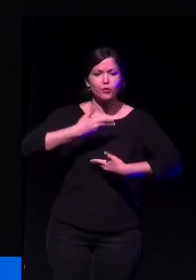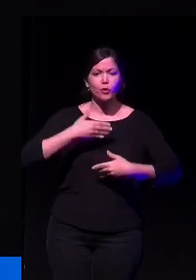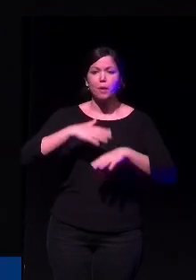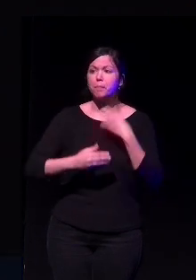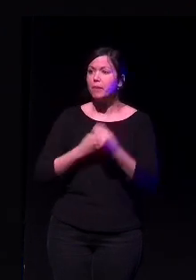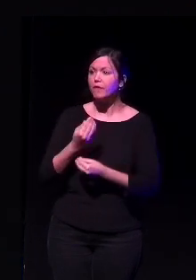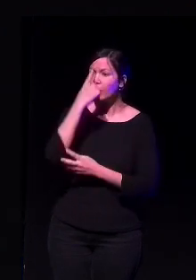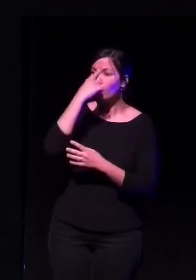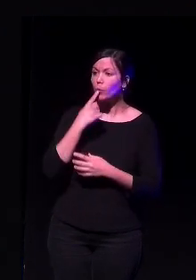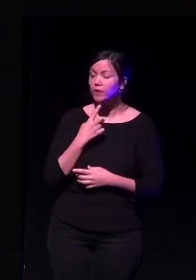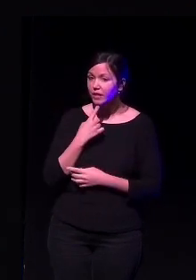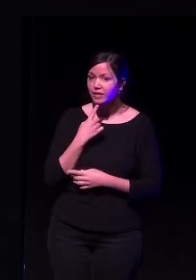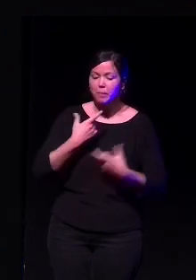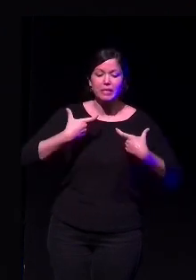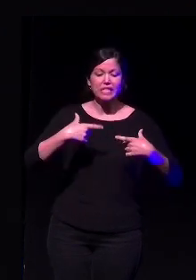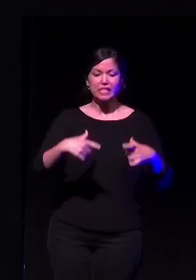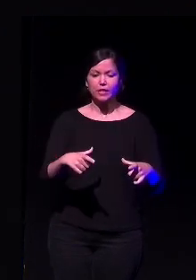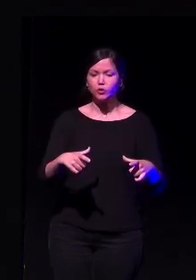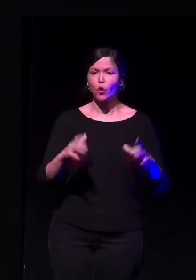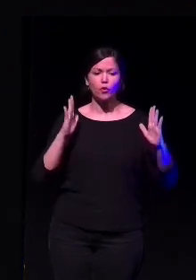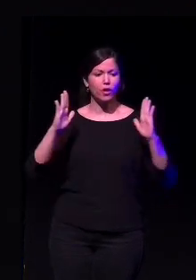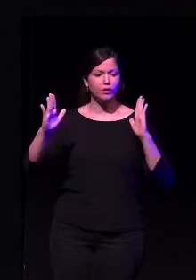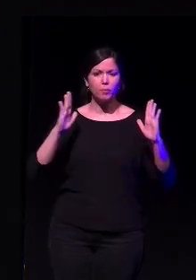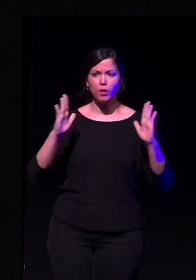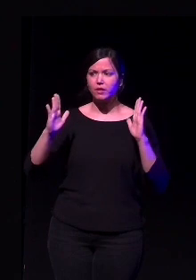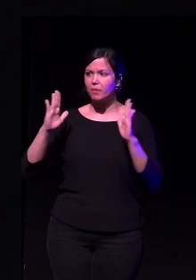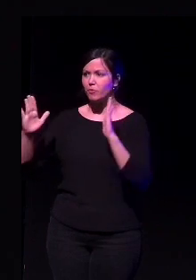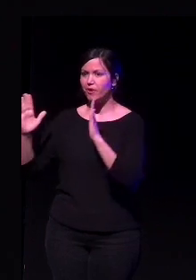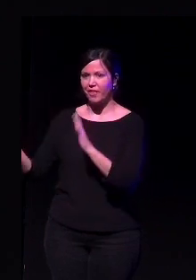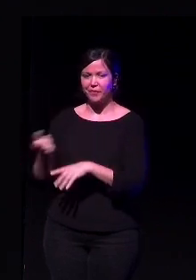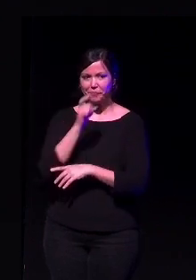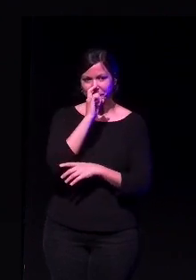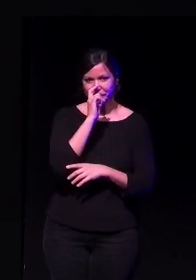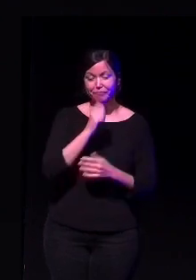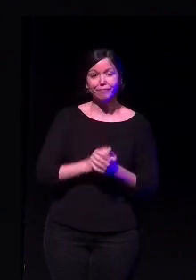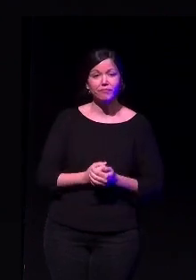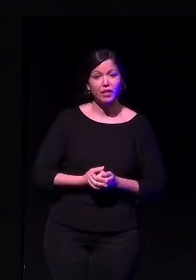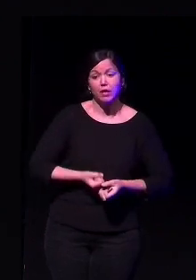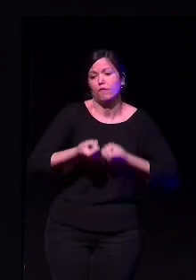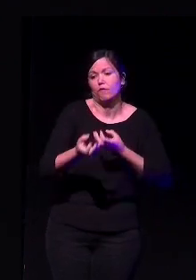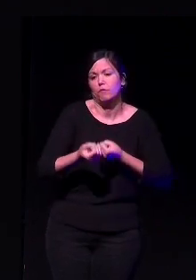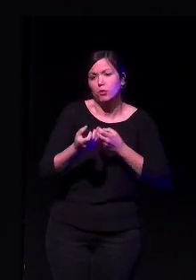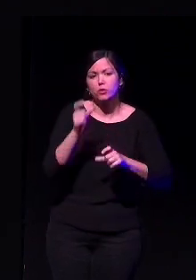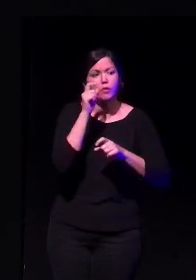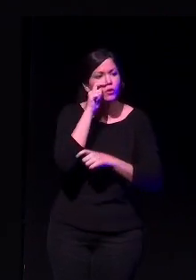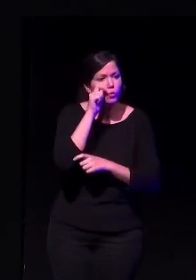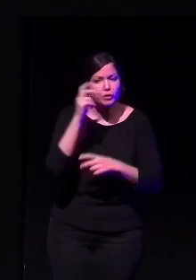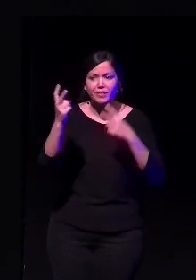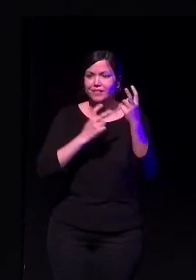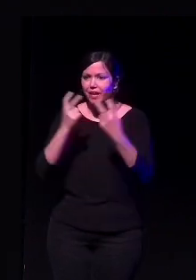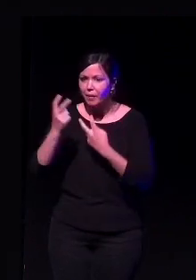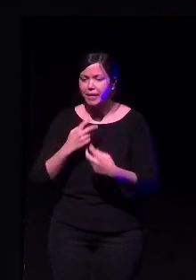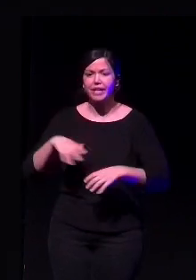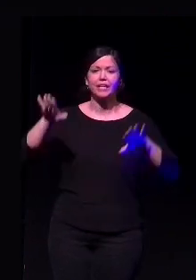sector que demostra la bona forma que té temporada rere temporada. Com les dades dels turistes que ens visiten, les nits que passen a